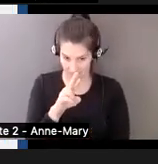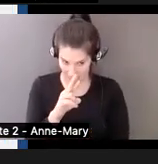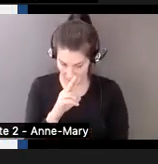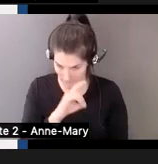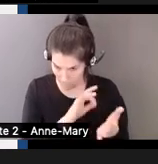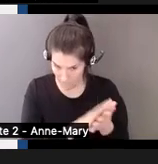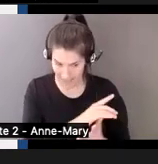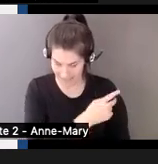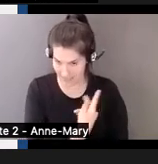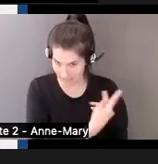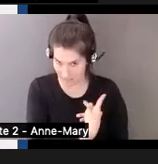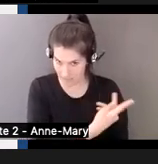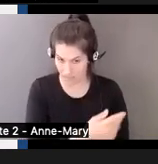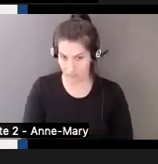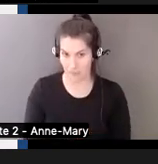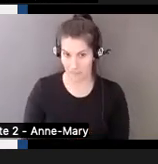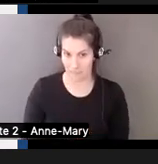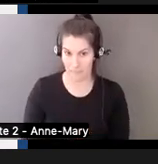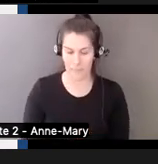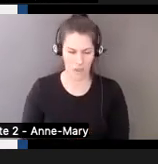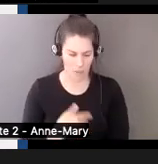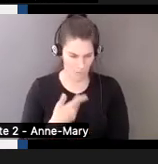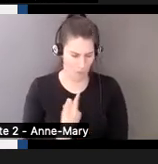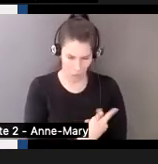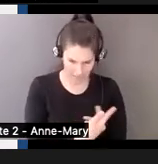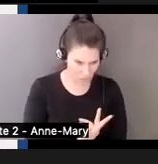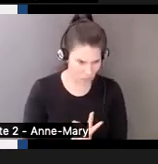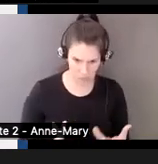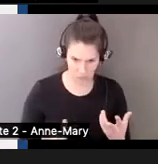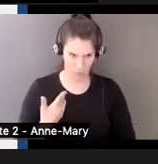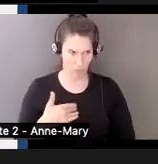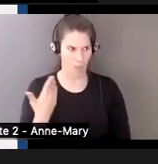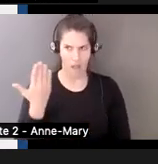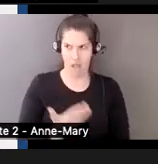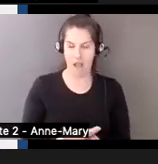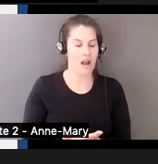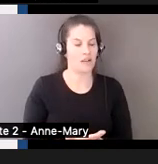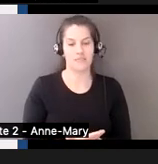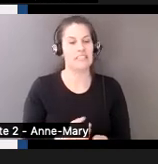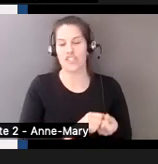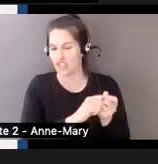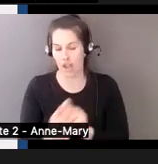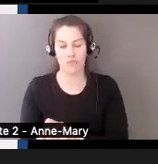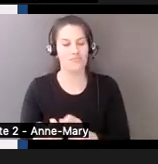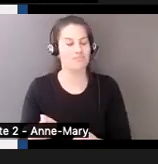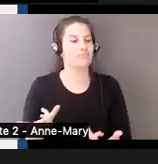pourquoi nous au pourquoi faire. Ouais. Et là, on